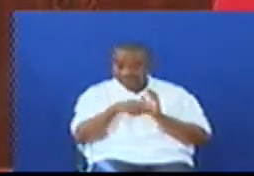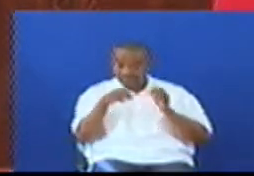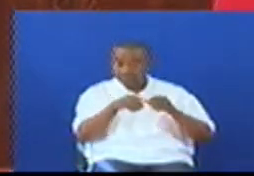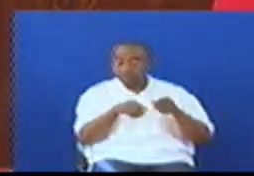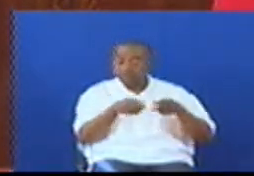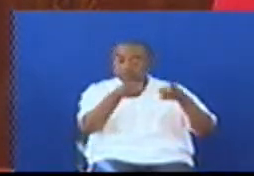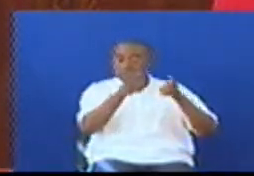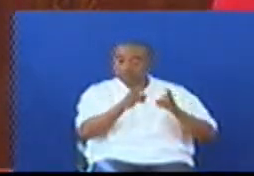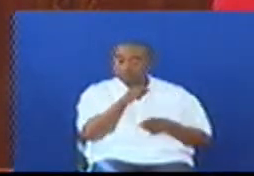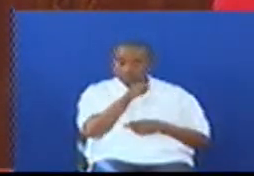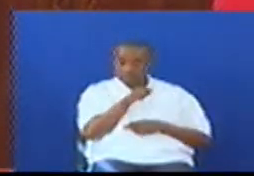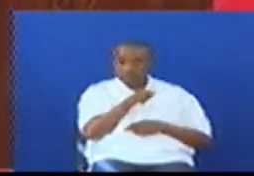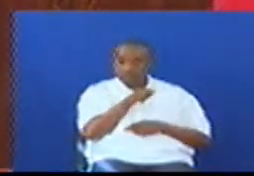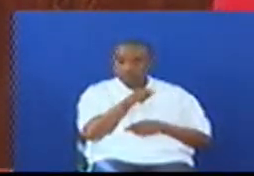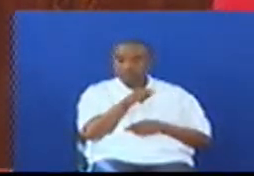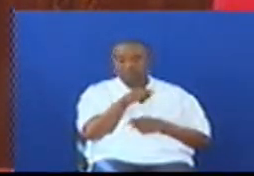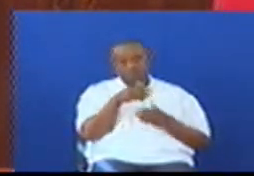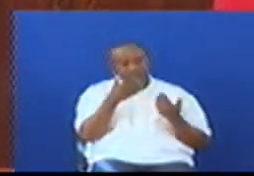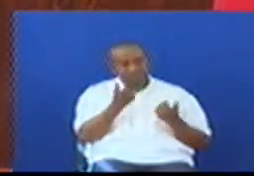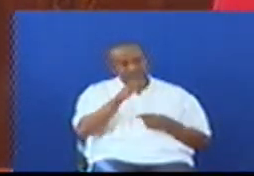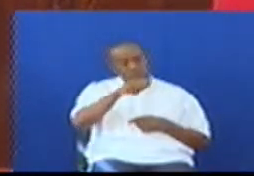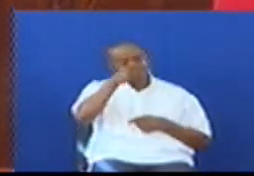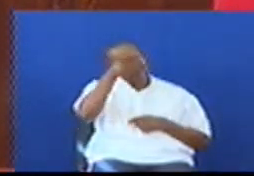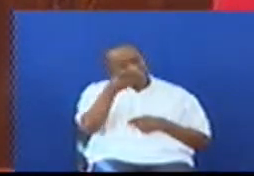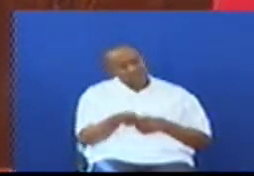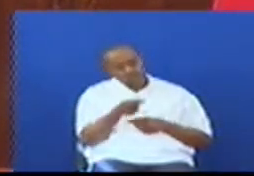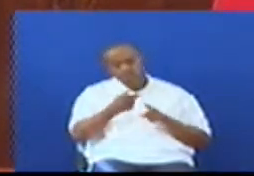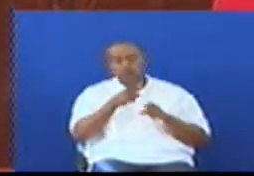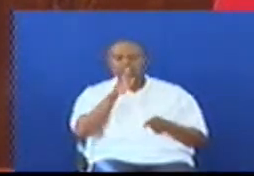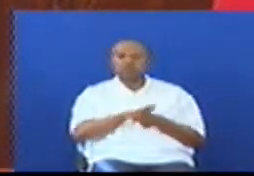bandari wamekuwa wanashindwa kukamilisha